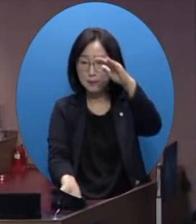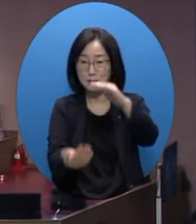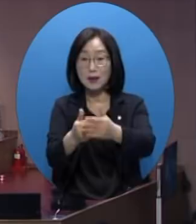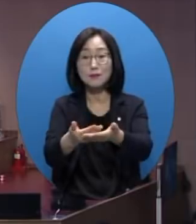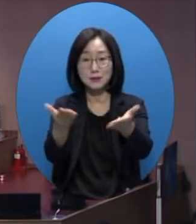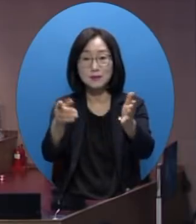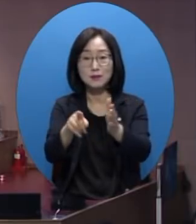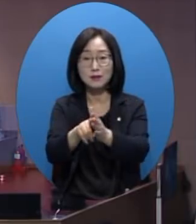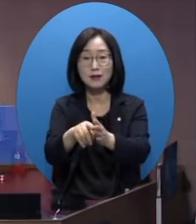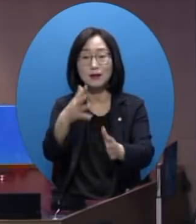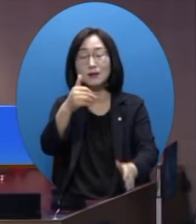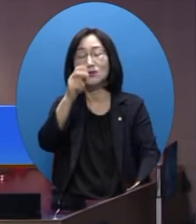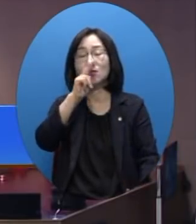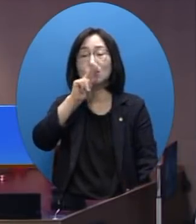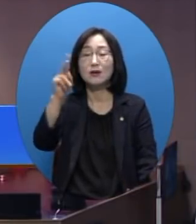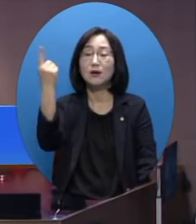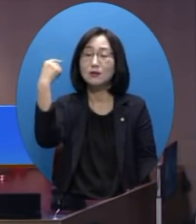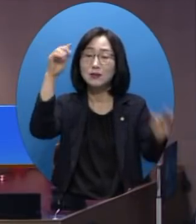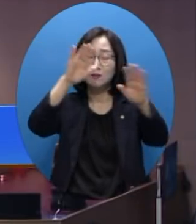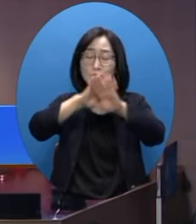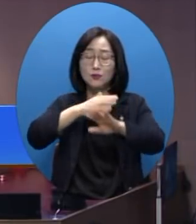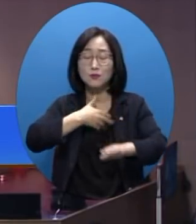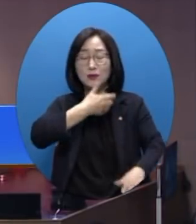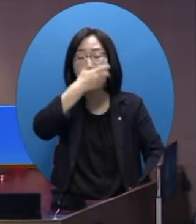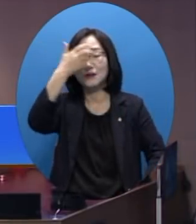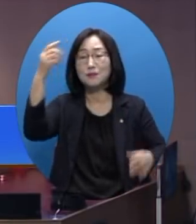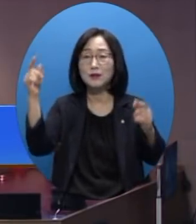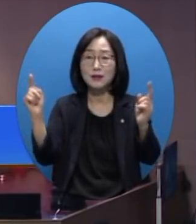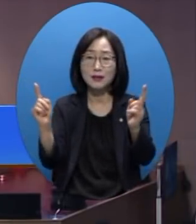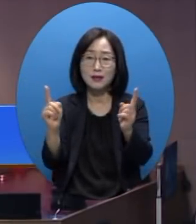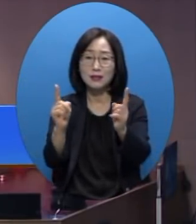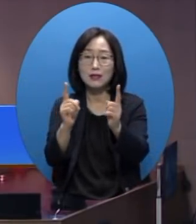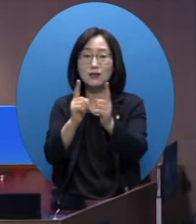것입니다. 주여 지난 밤 내 꿈에